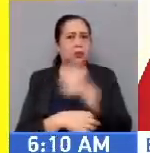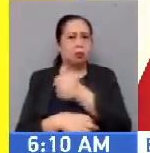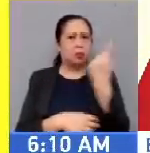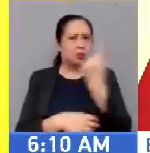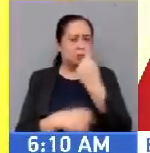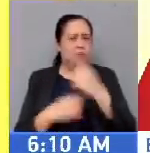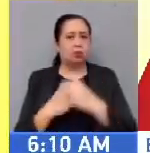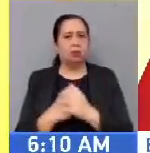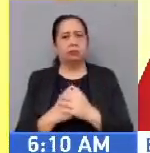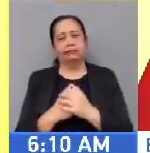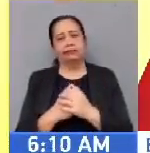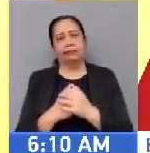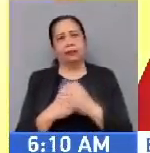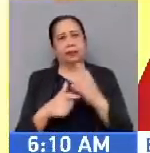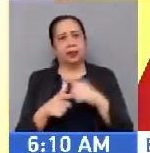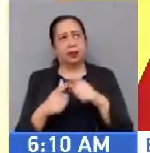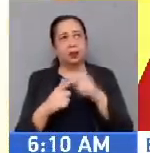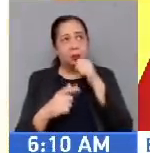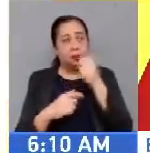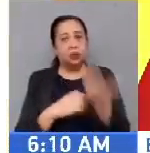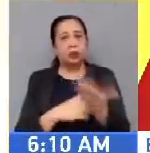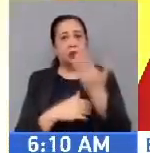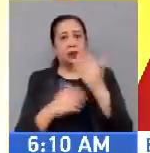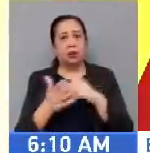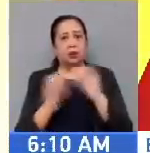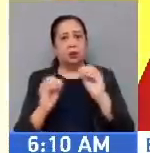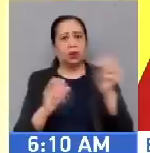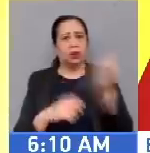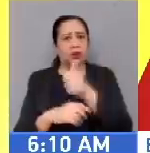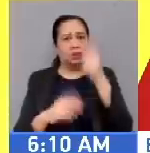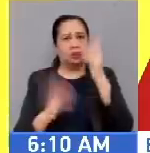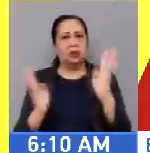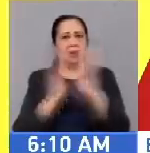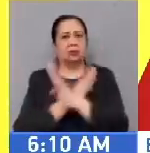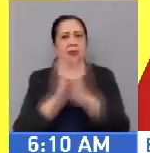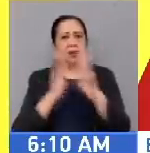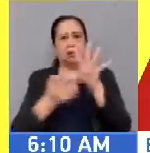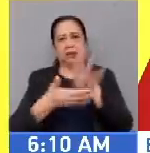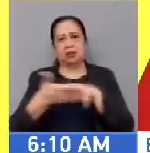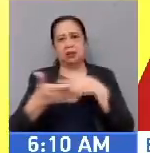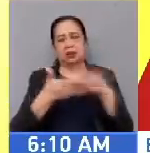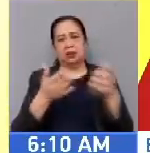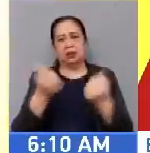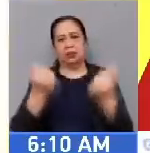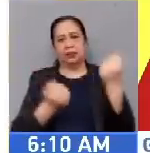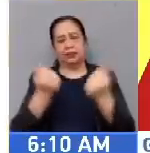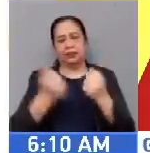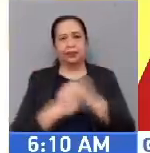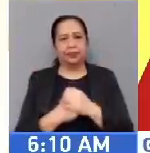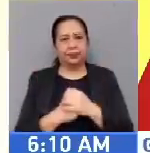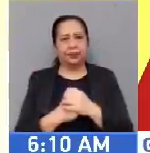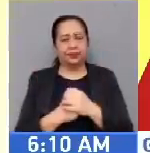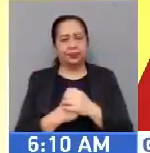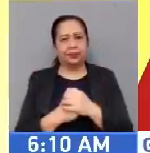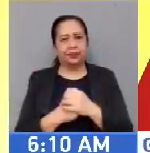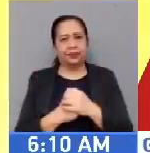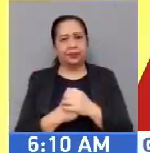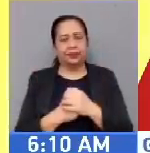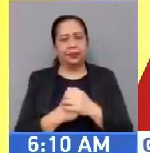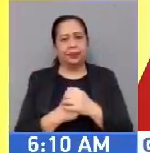Mm-hmm. Tapos po kinabukasan wala kaming biyahe dahil alternate po yung biyahe namin. Mm-hmm. I